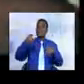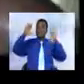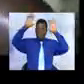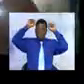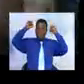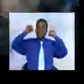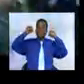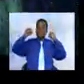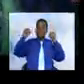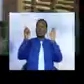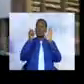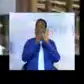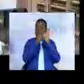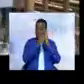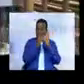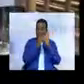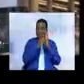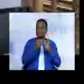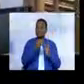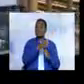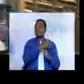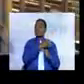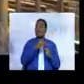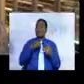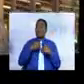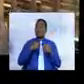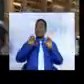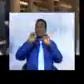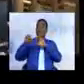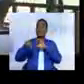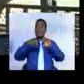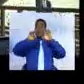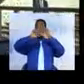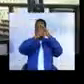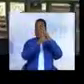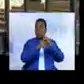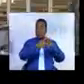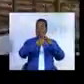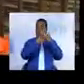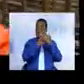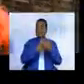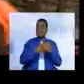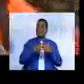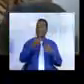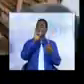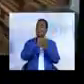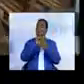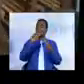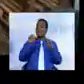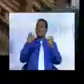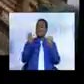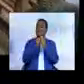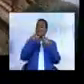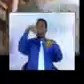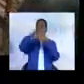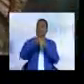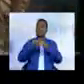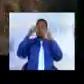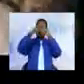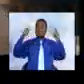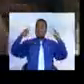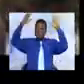par l'adoption d'un statut pour ses gardiens de nos us et coutumes, a inauguré sous une forte pluie